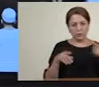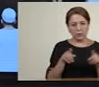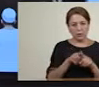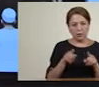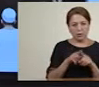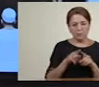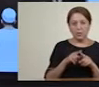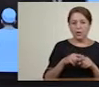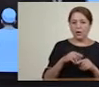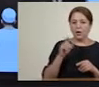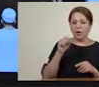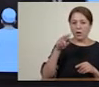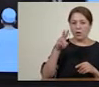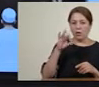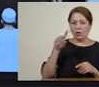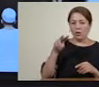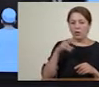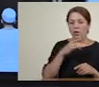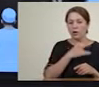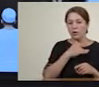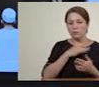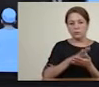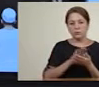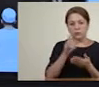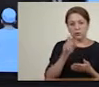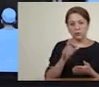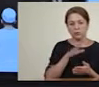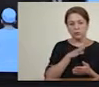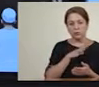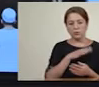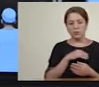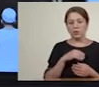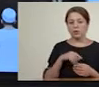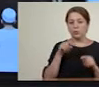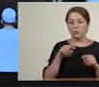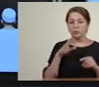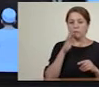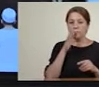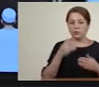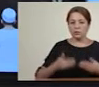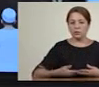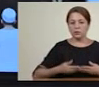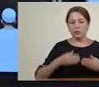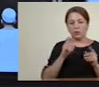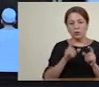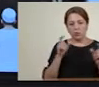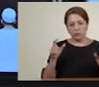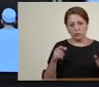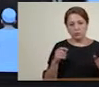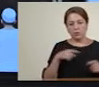pok, qalbi toza inson bo'lgan. Zamondoshlarning aytishicha, ularning